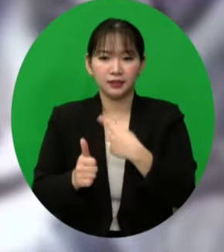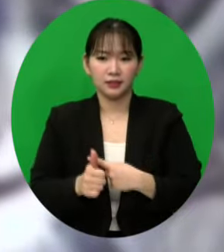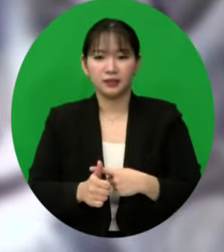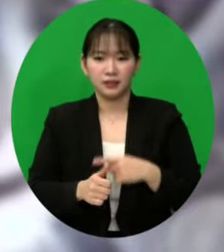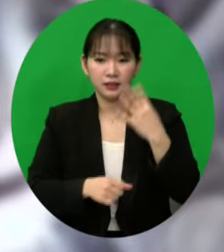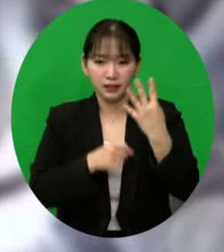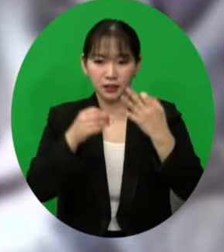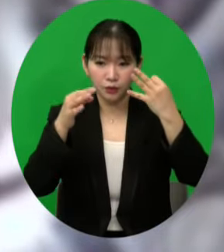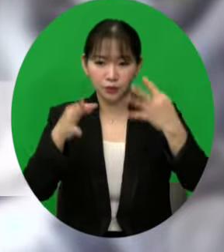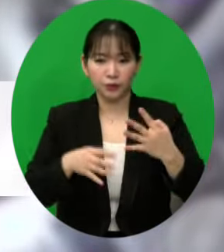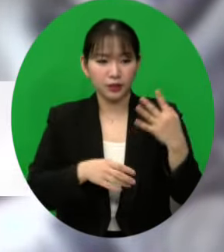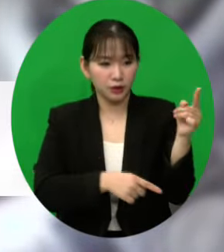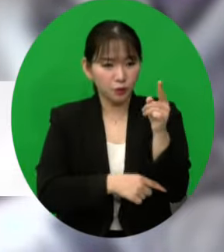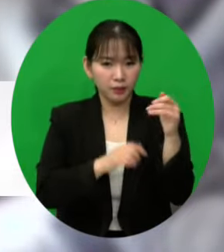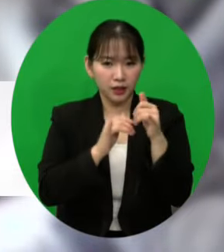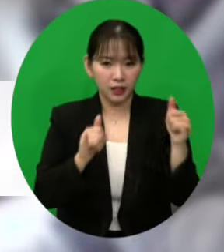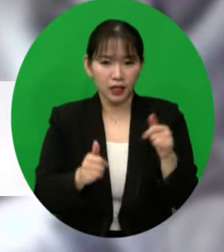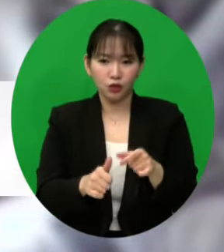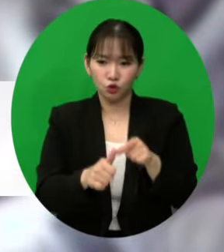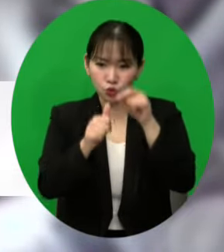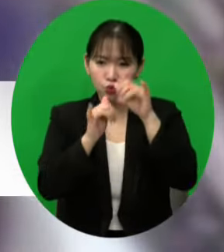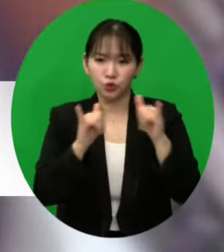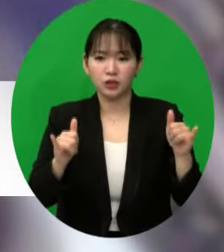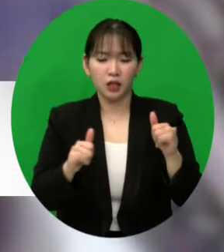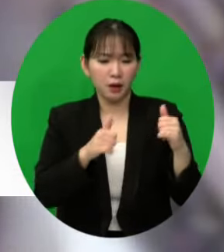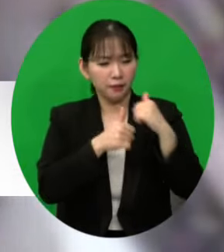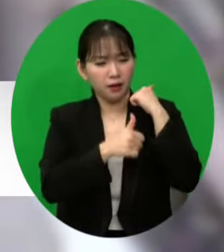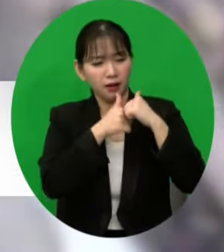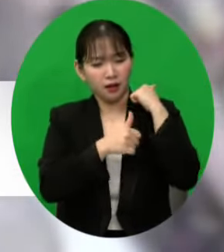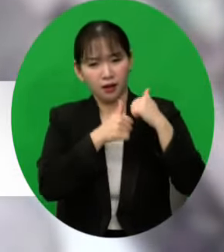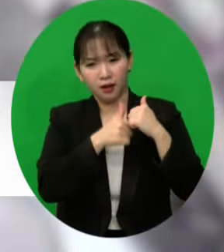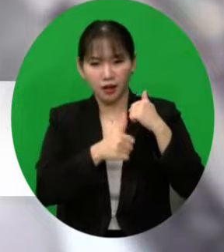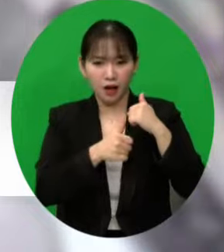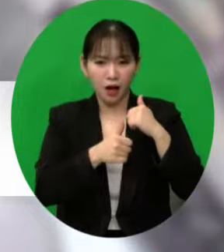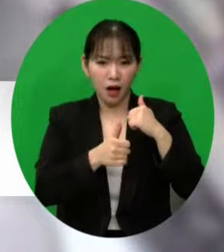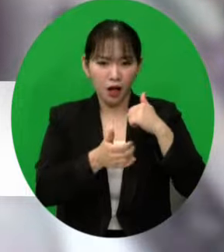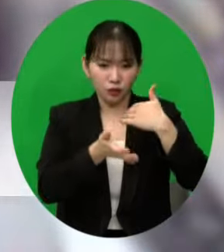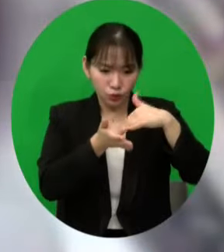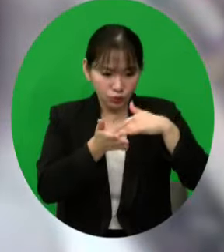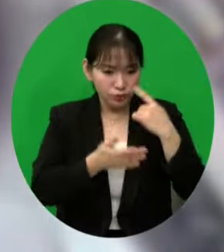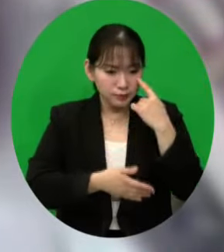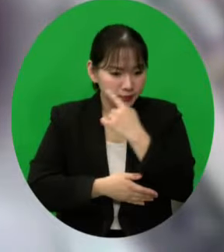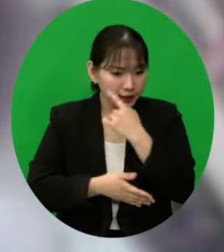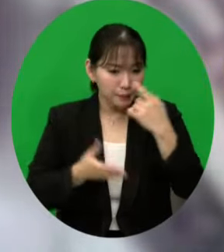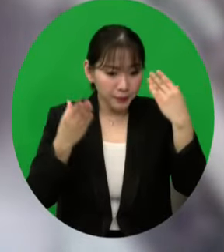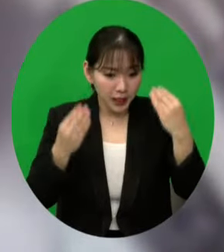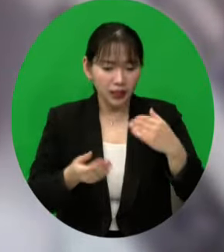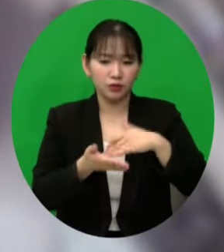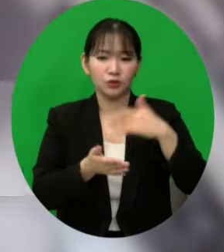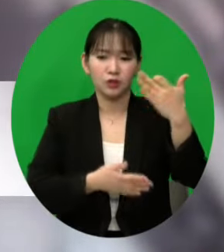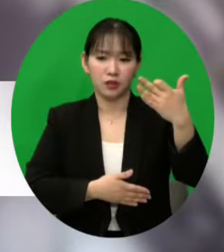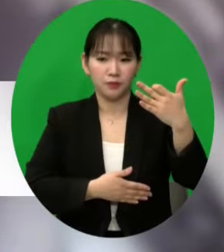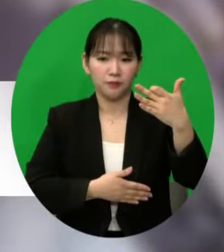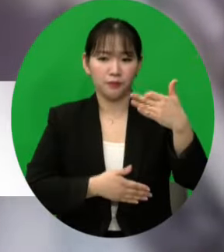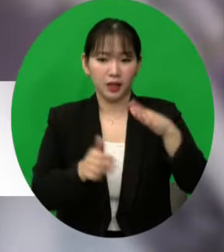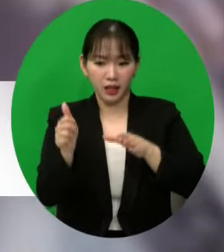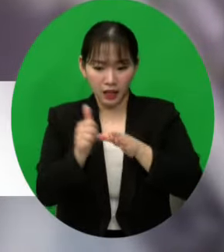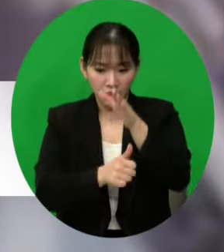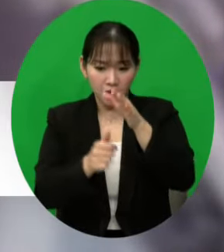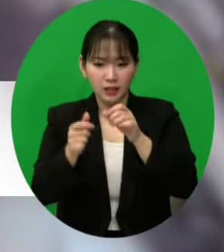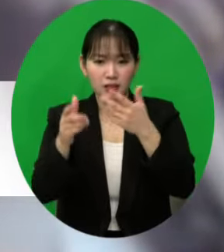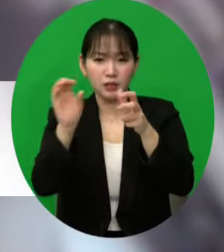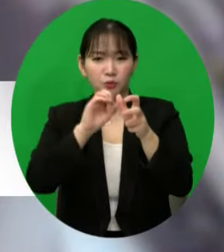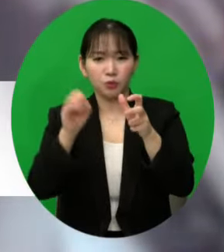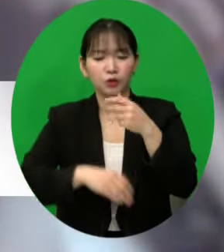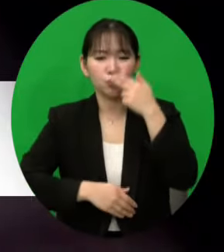최근 4년 동안 소방관들이 구조자 등에게 폭행당한 사례는 확인된 것만 19건. 가해자 75%가